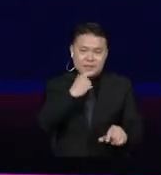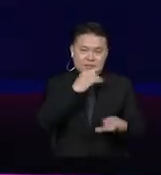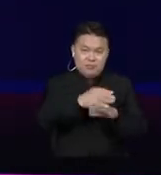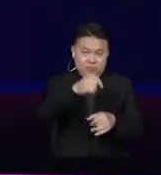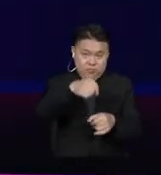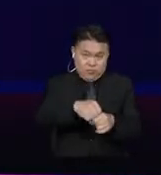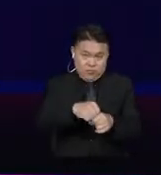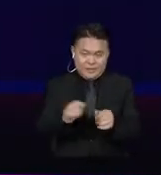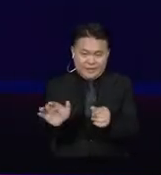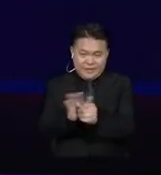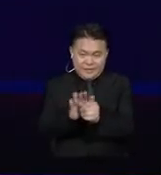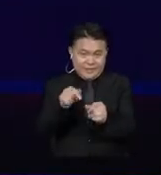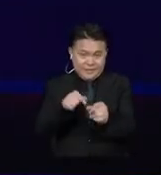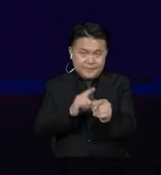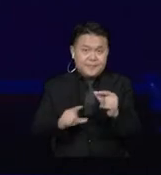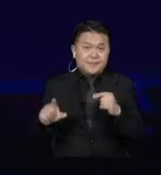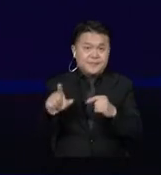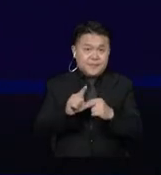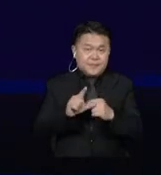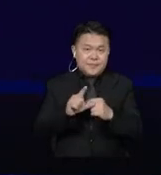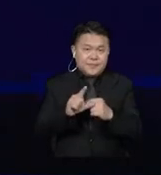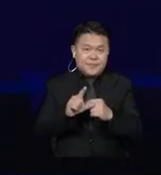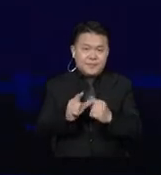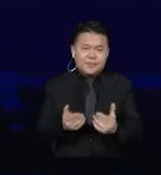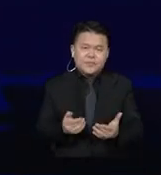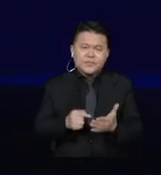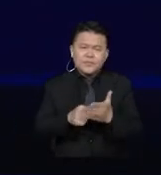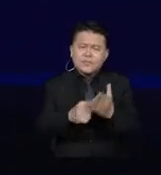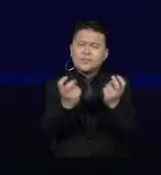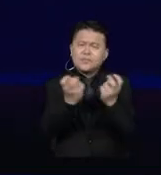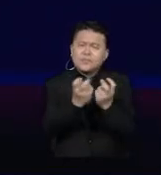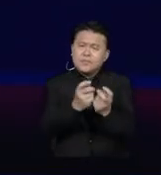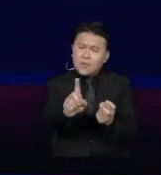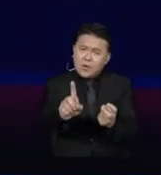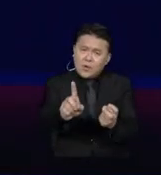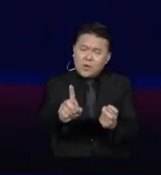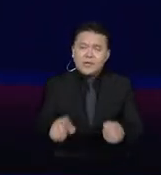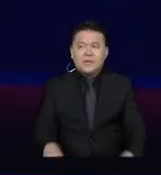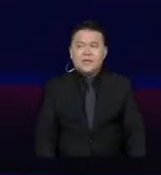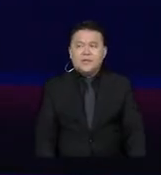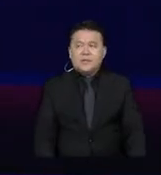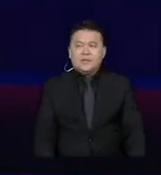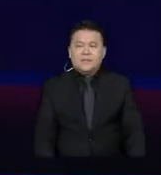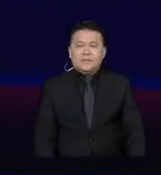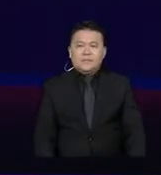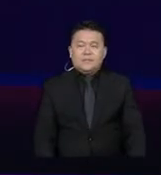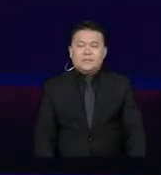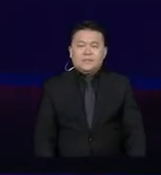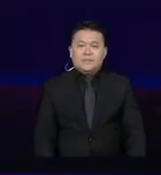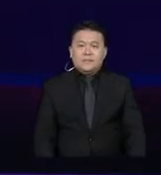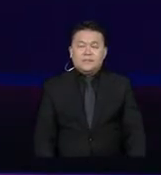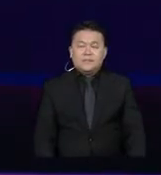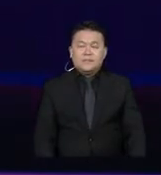위해서 다정함을 조금 더 의도적으로 추구할 수 있는 방법으로는 어떤 게 있다고 보십니까?